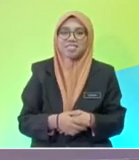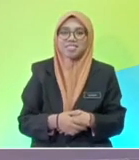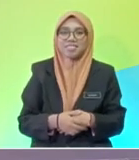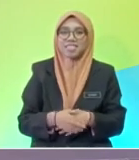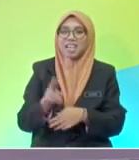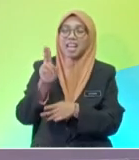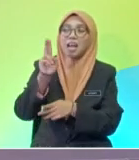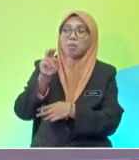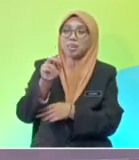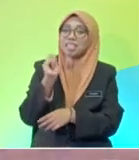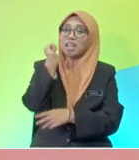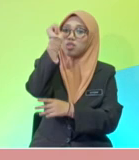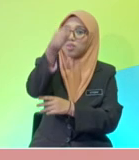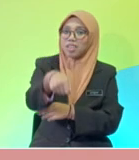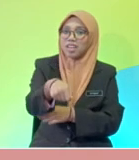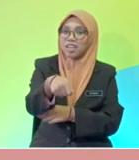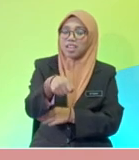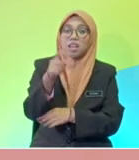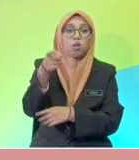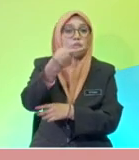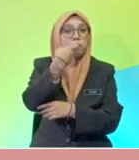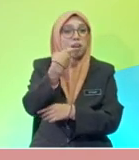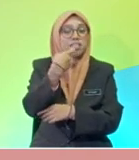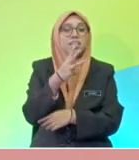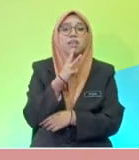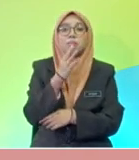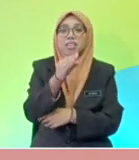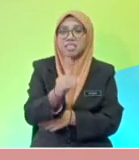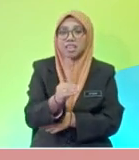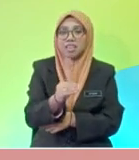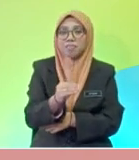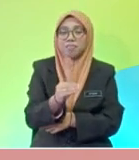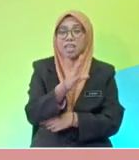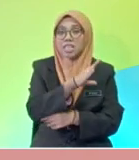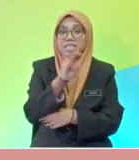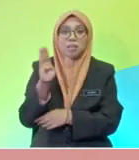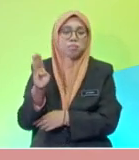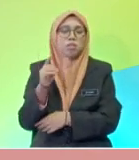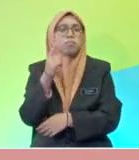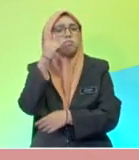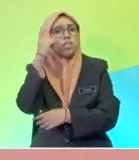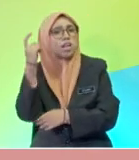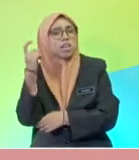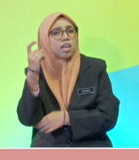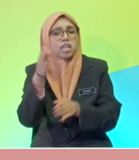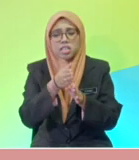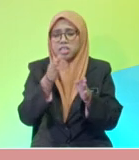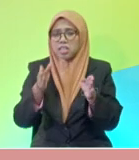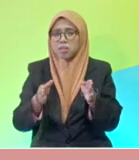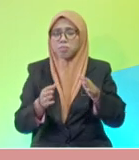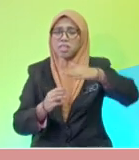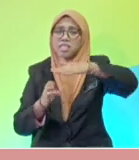pasang joran umpannya basah sambil berangan di tepi Jetty